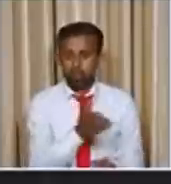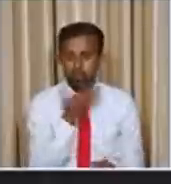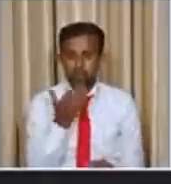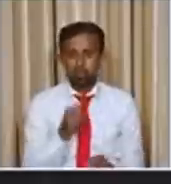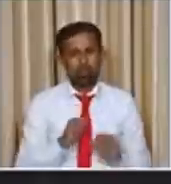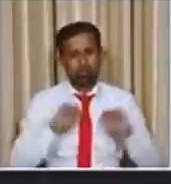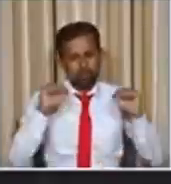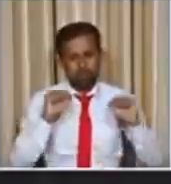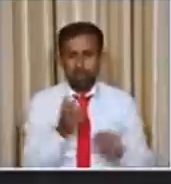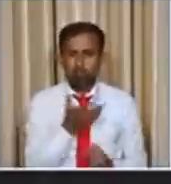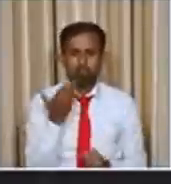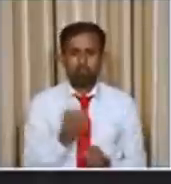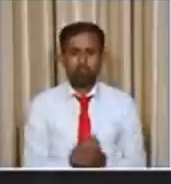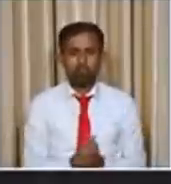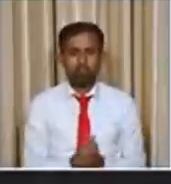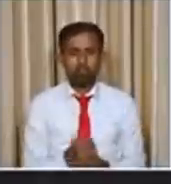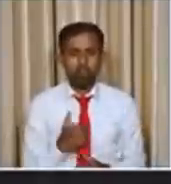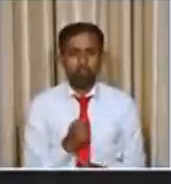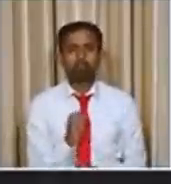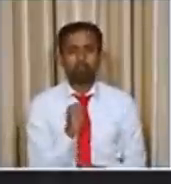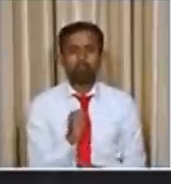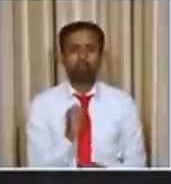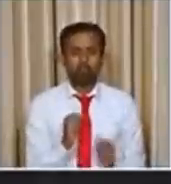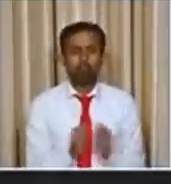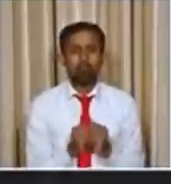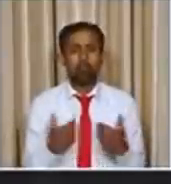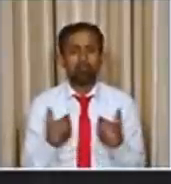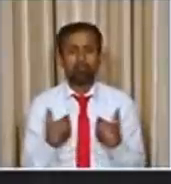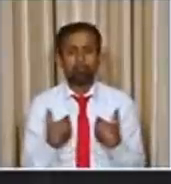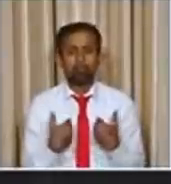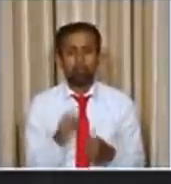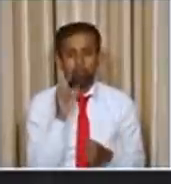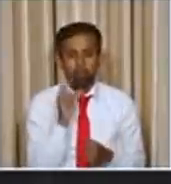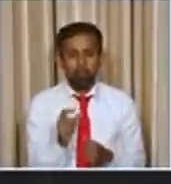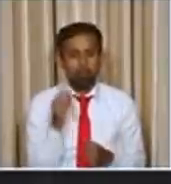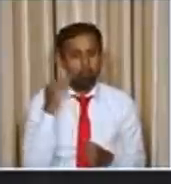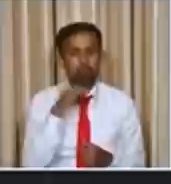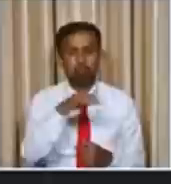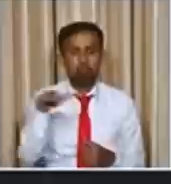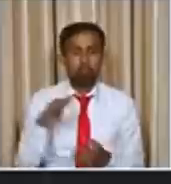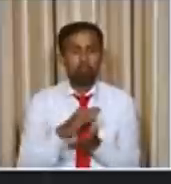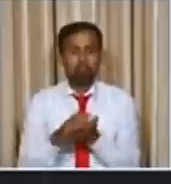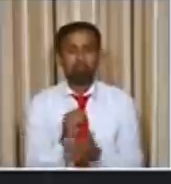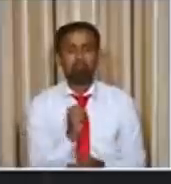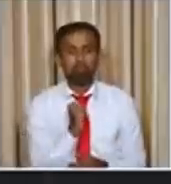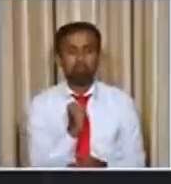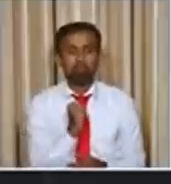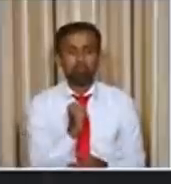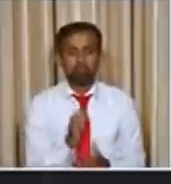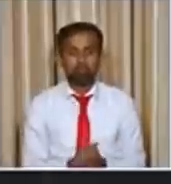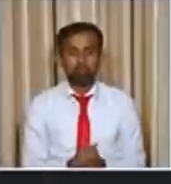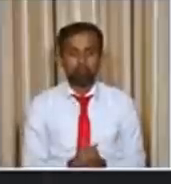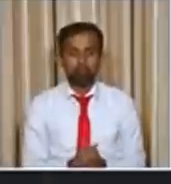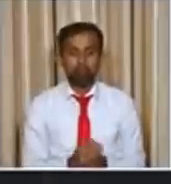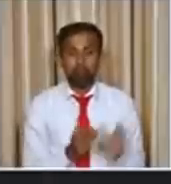நாங்க என்ன செஞ்சா, நாங்க என்ன செஞ்சிருக்கு, நாங்க மக்களுக்கு என்ன செஞ்சிருக்கு? இனி அதோட நாங்க சொல்றேன் மனோகணேசன் அமைச்சரே, நாங்க